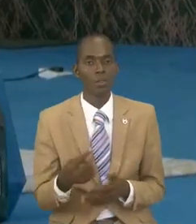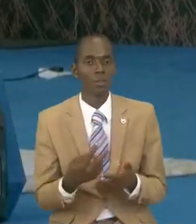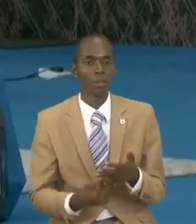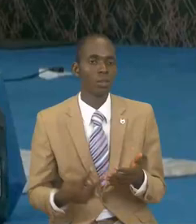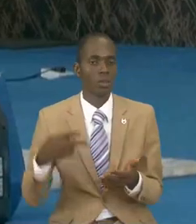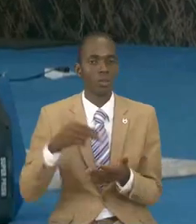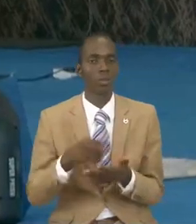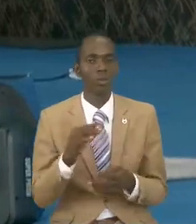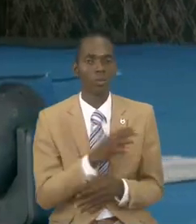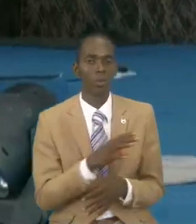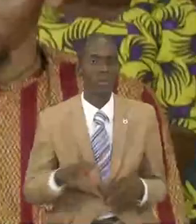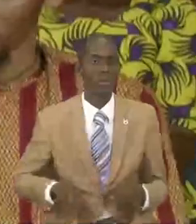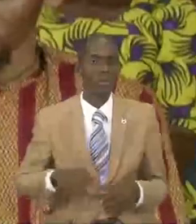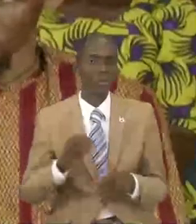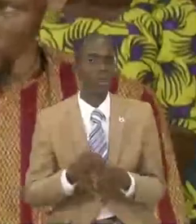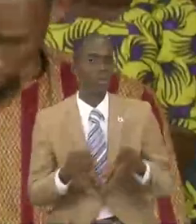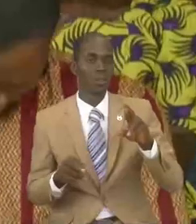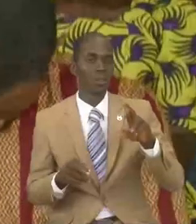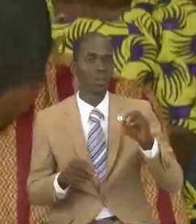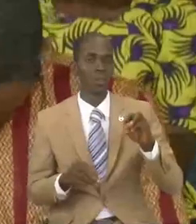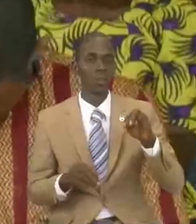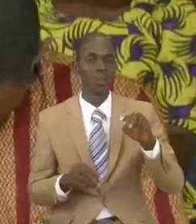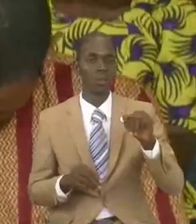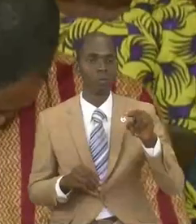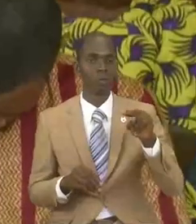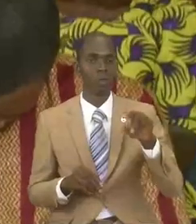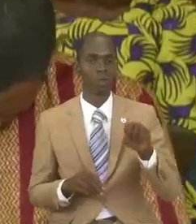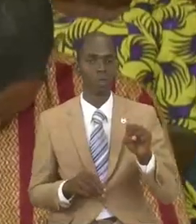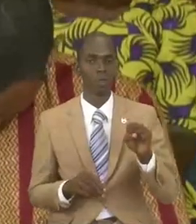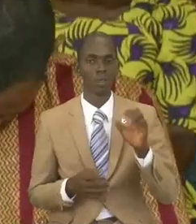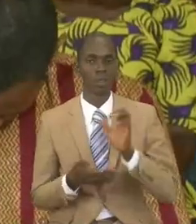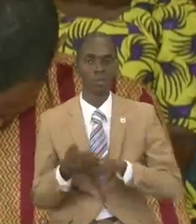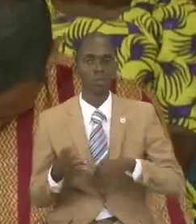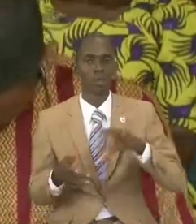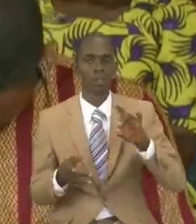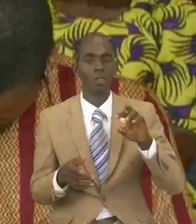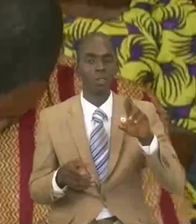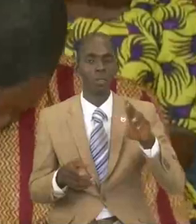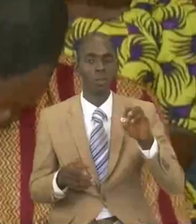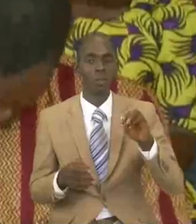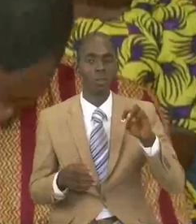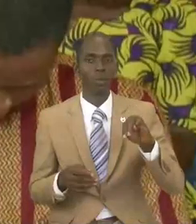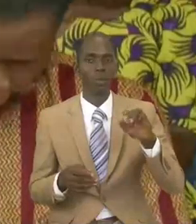dans sa totalité, par la résurrection de Christ. Romains,